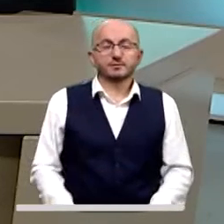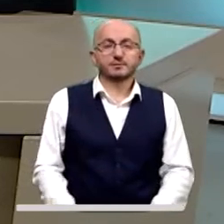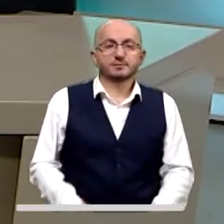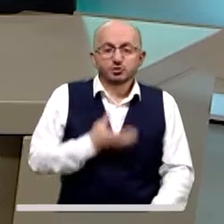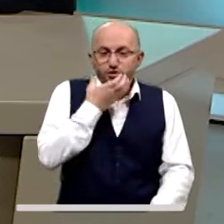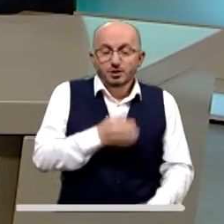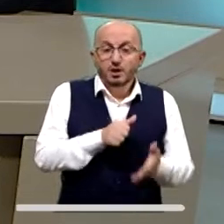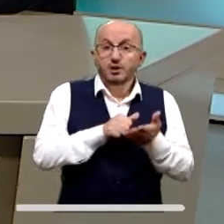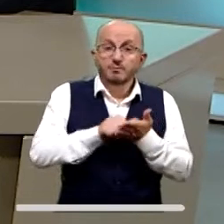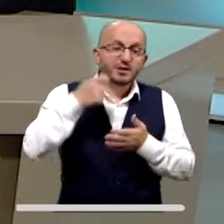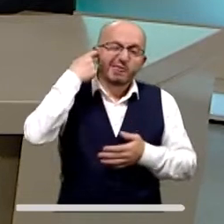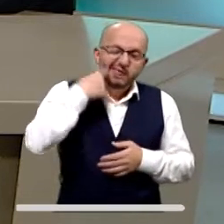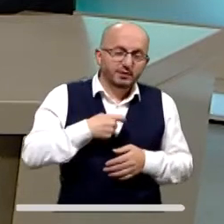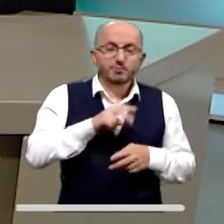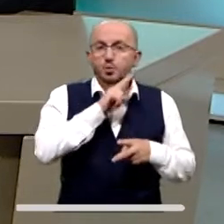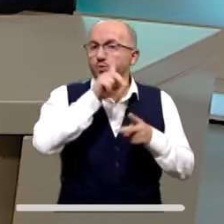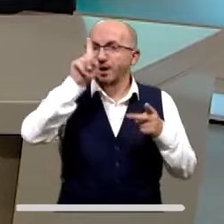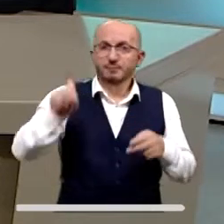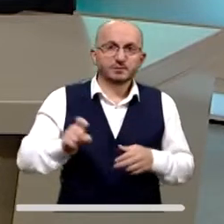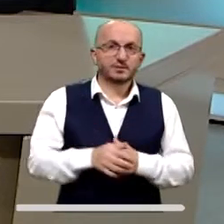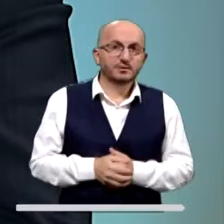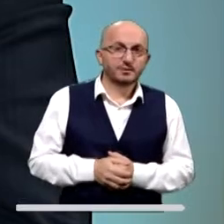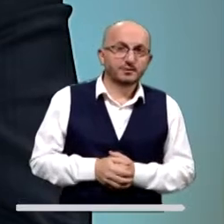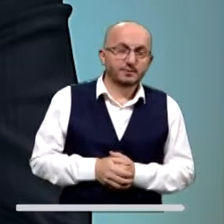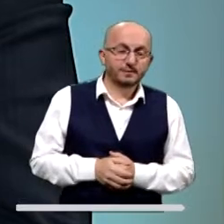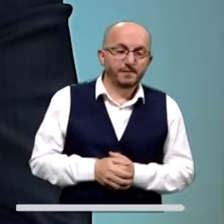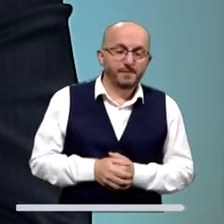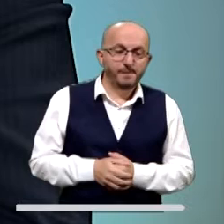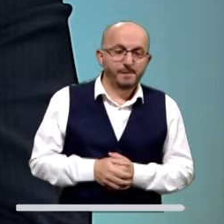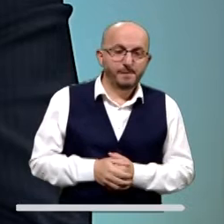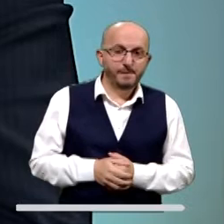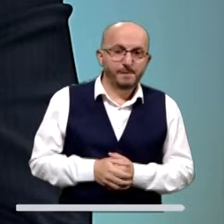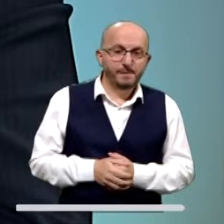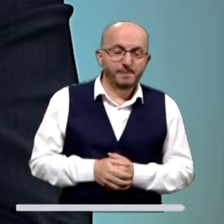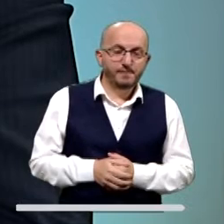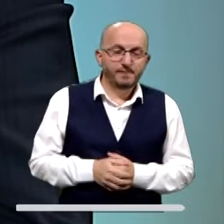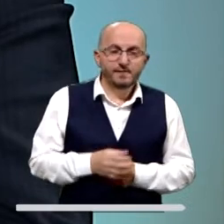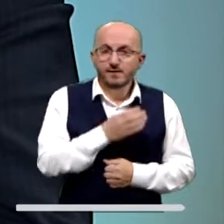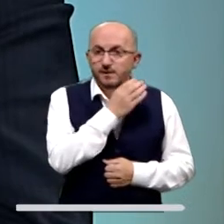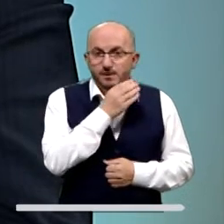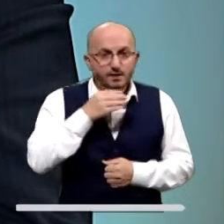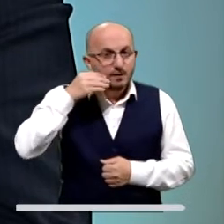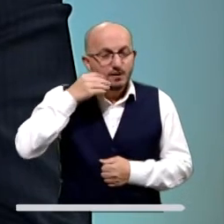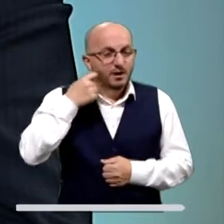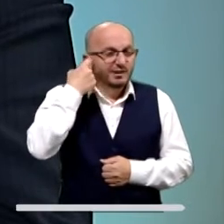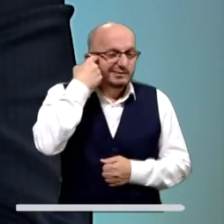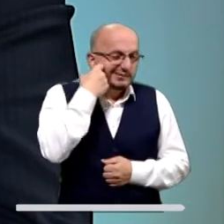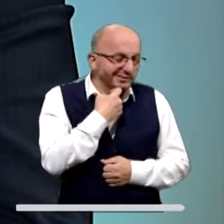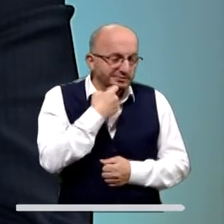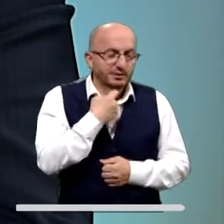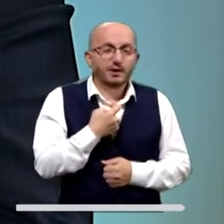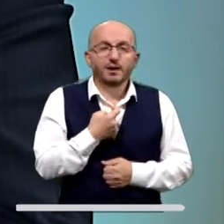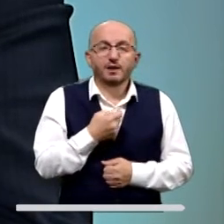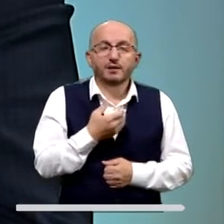Sakalları tam kesmek günah mıdır demiş Furkan isimli izleyicimiz. Selamları da var. Sakalları tam kesmek. Jiletle yani.